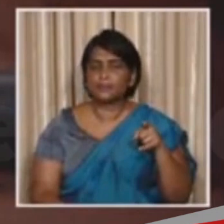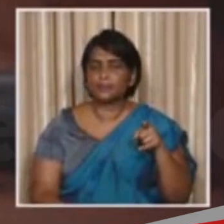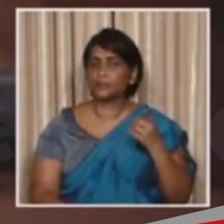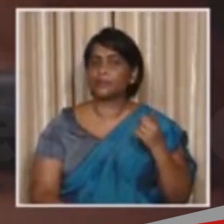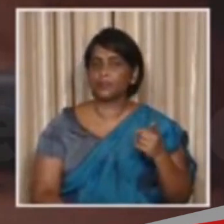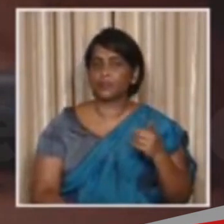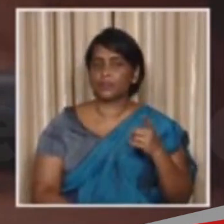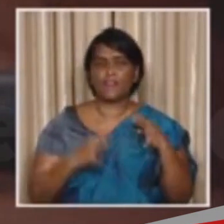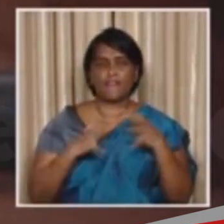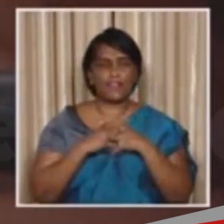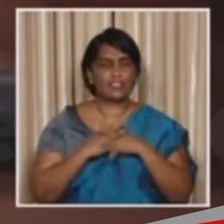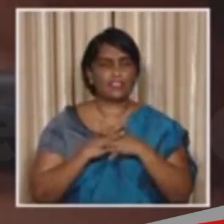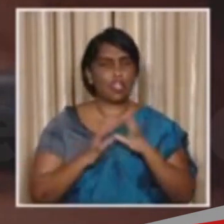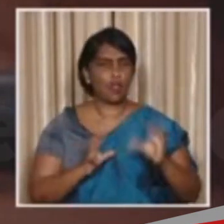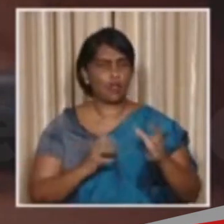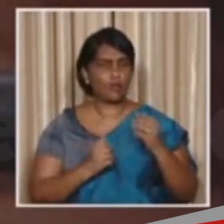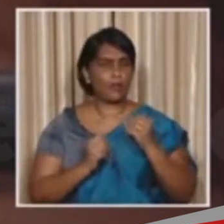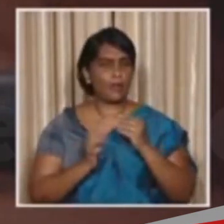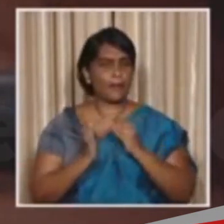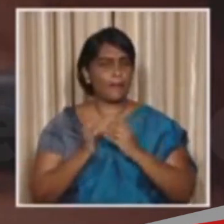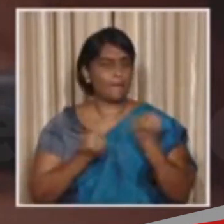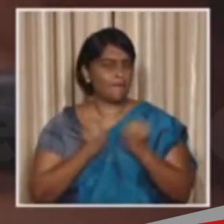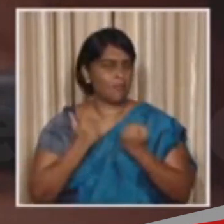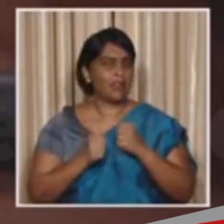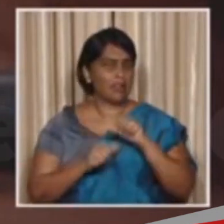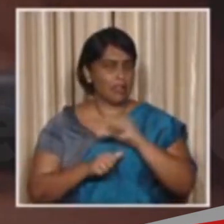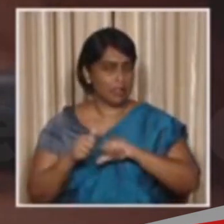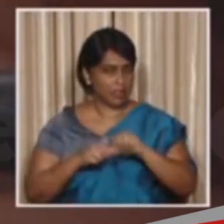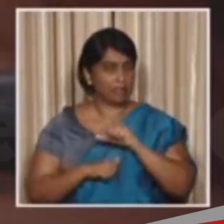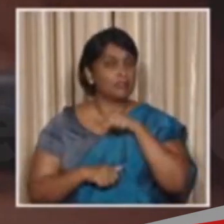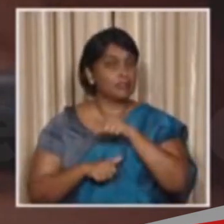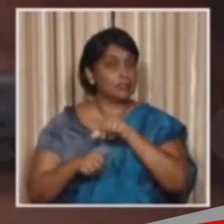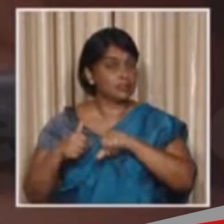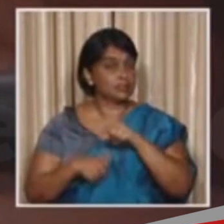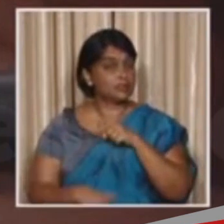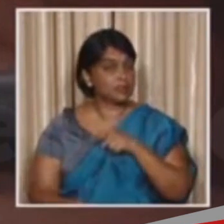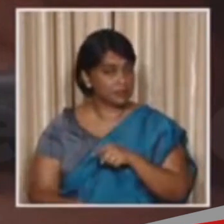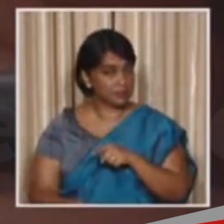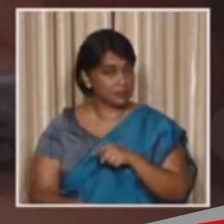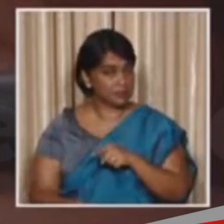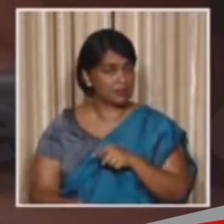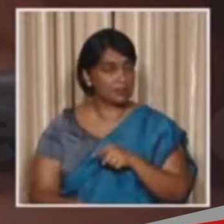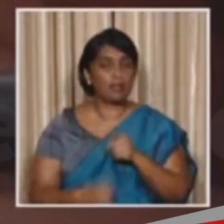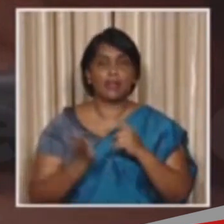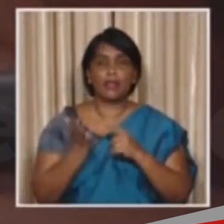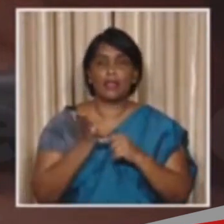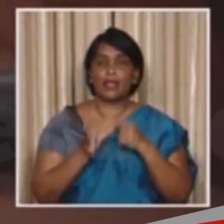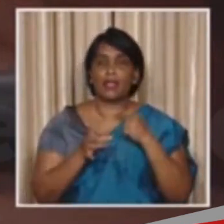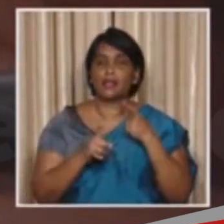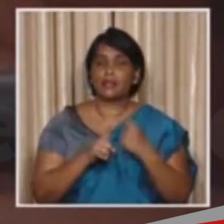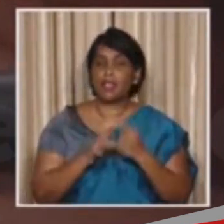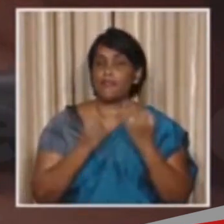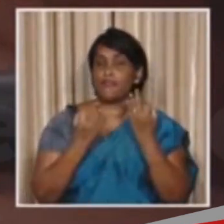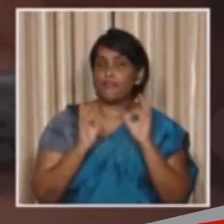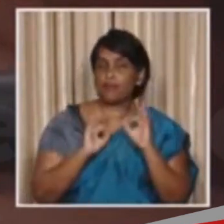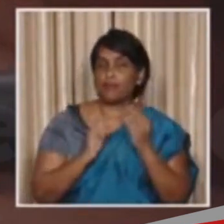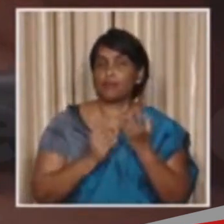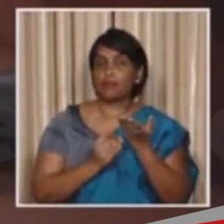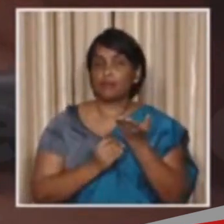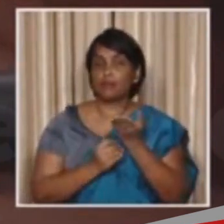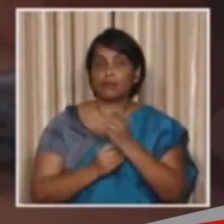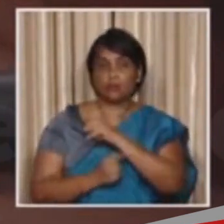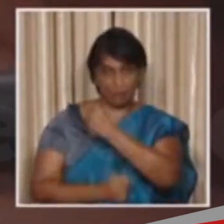වෙස්ට් ඔටෝමොබයිල් ඇසම්බලි ප්‍රයිවට් ලිමිටඩ් සමාගම විසින් එම සමාගමට ශූන්‍ය බදු ප්‍රතිපත්තිය අනුගමනය කර ලෙස ඉල්ලා